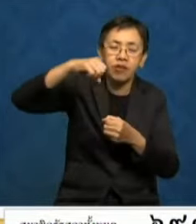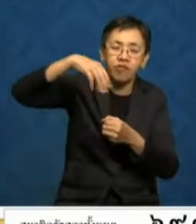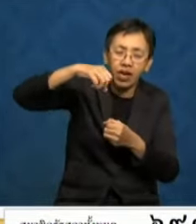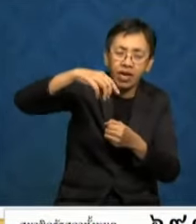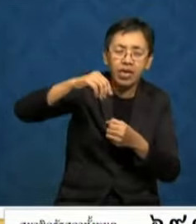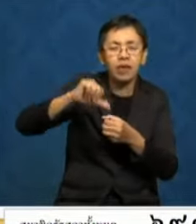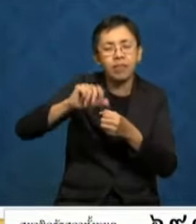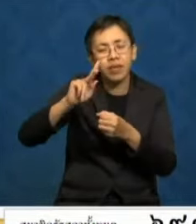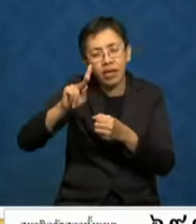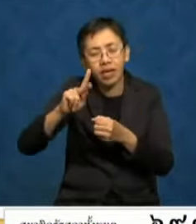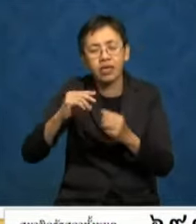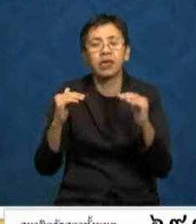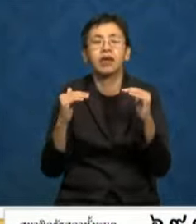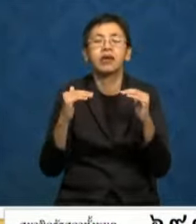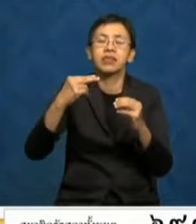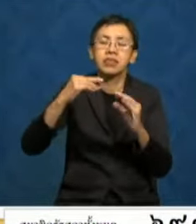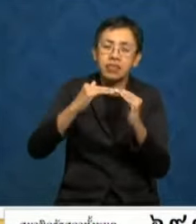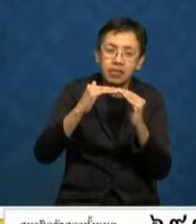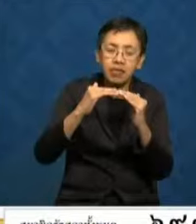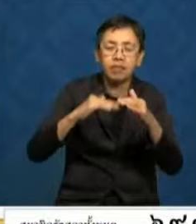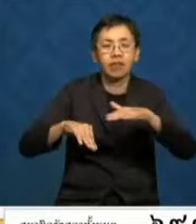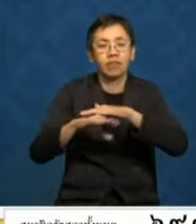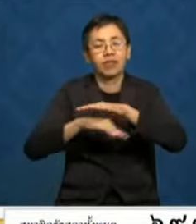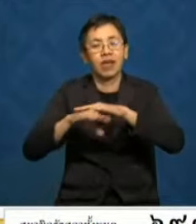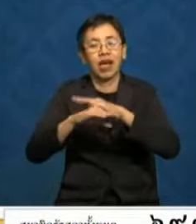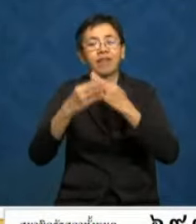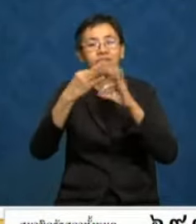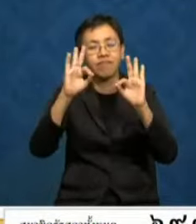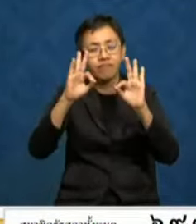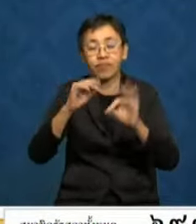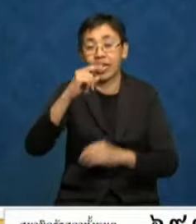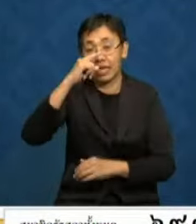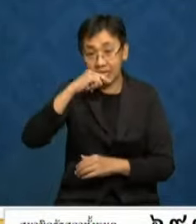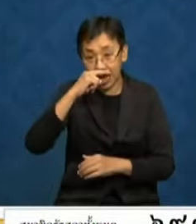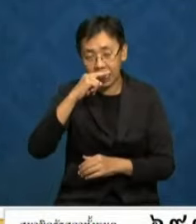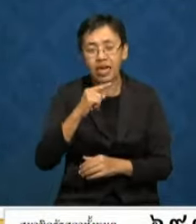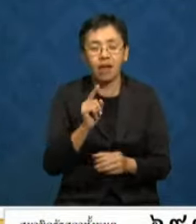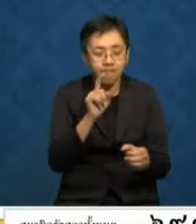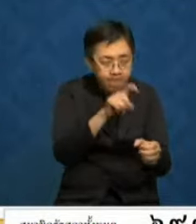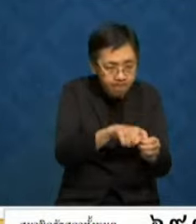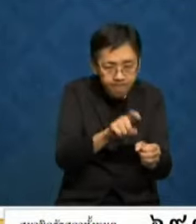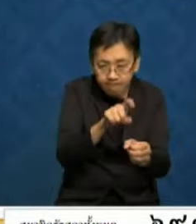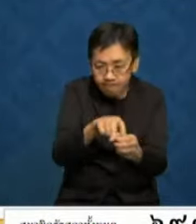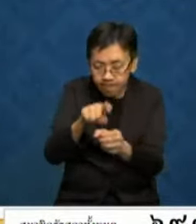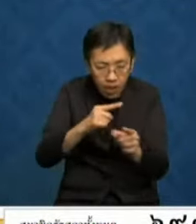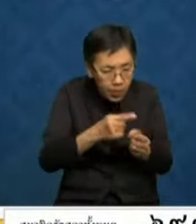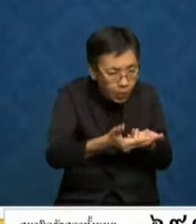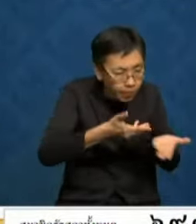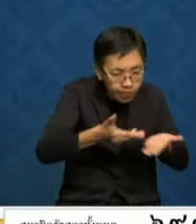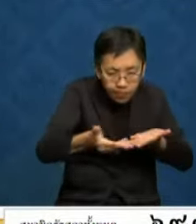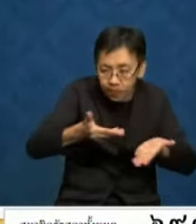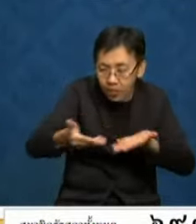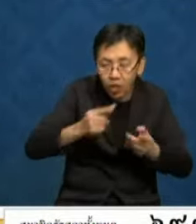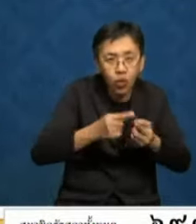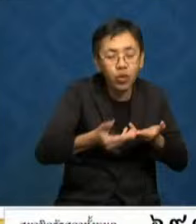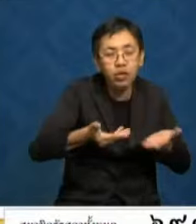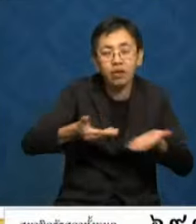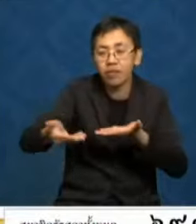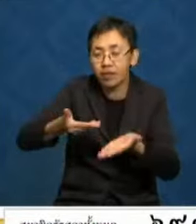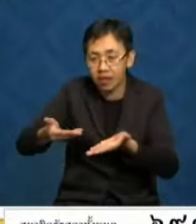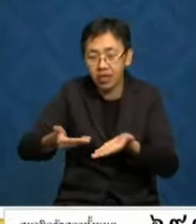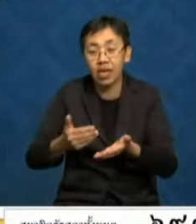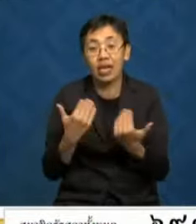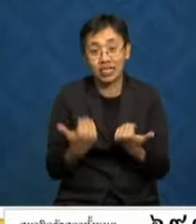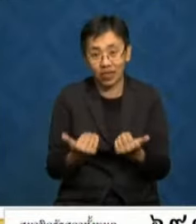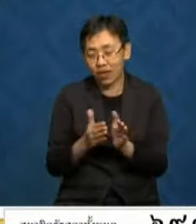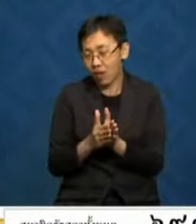เสรีภาพขั้นพื้นฐานทุกอย่างนี้คือกรอบที่ประเทศไทยจะเข้าไปเพื่อที่จะเจรจาพูดคุยกันตั้งแต่บัดนี้เพื่อ